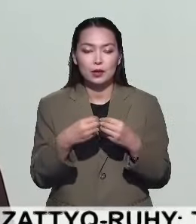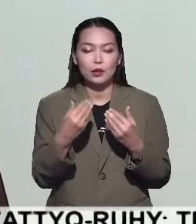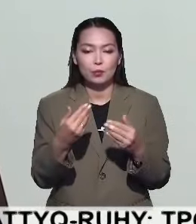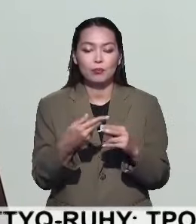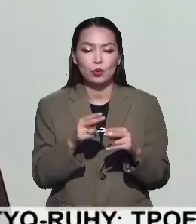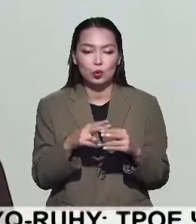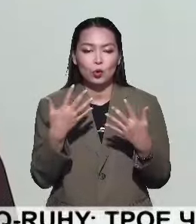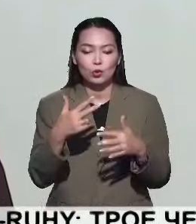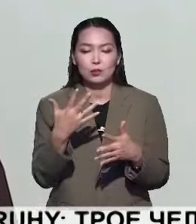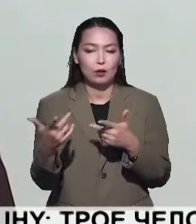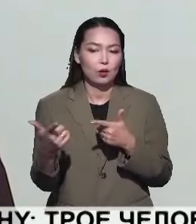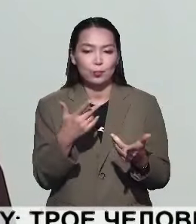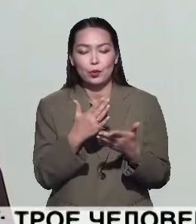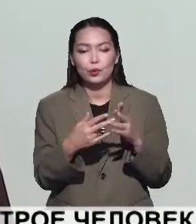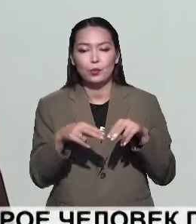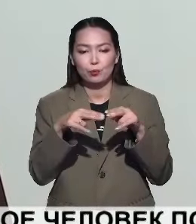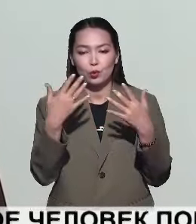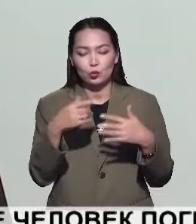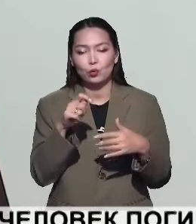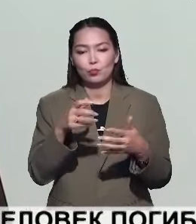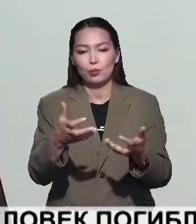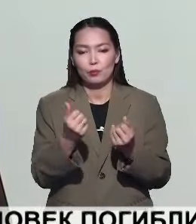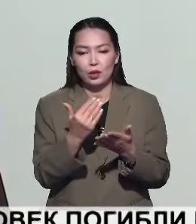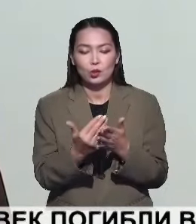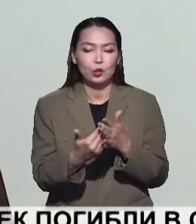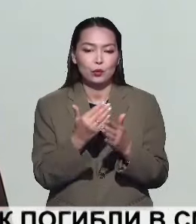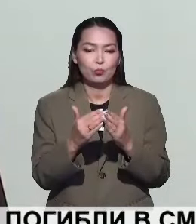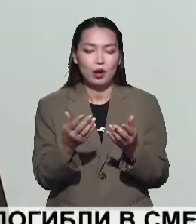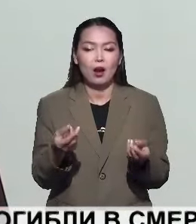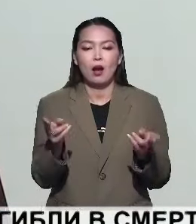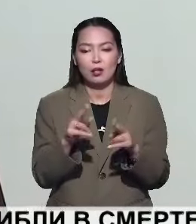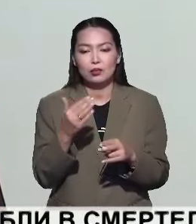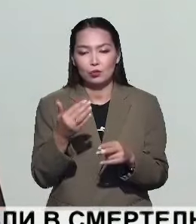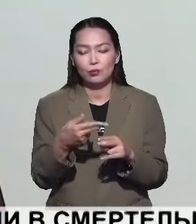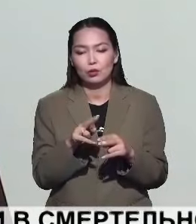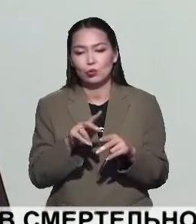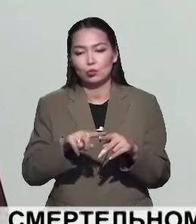уже достроены. Некоторые жильцы уже заехали в новые дома. Оставшиеся ключи планируем выдать в скором времени.